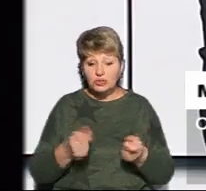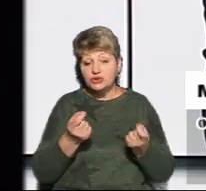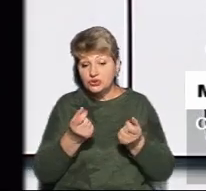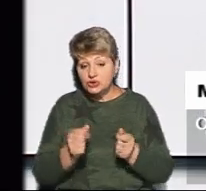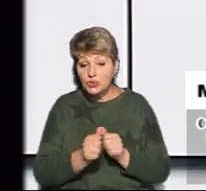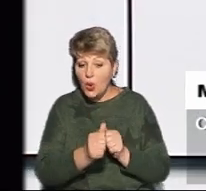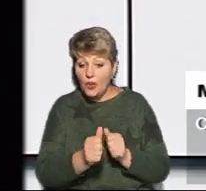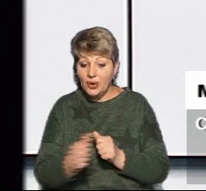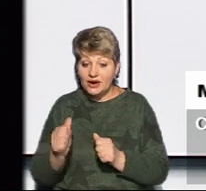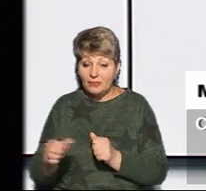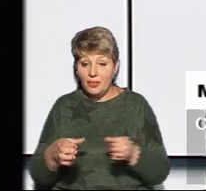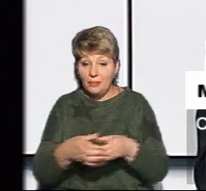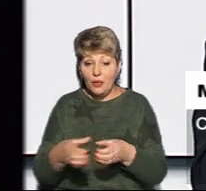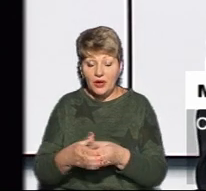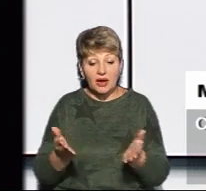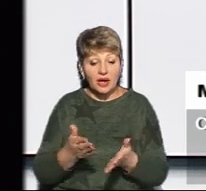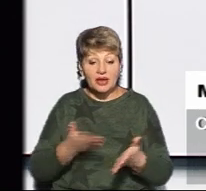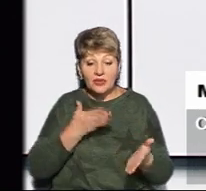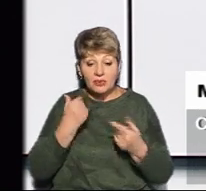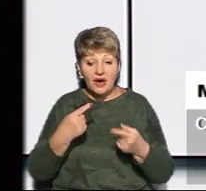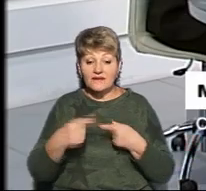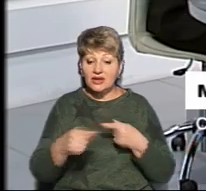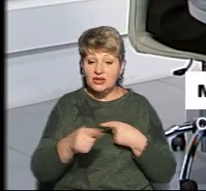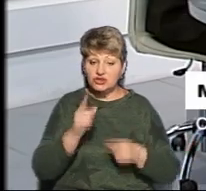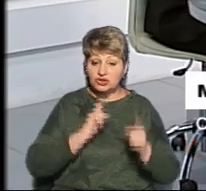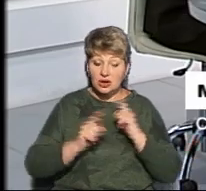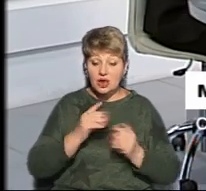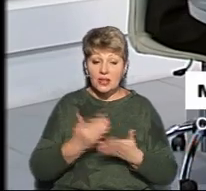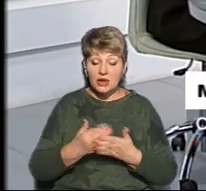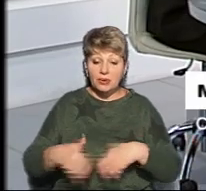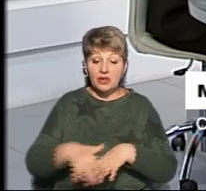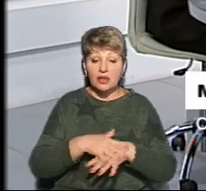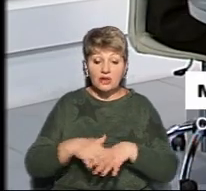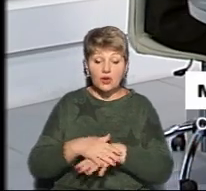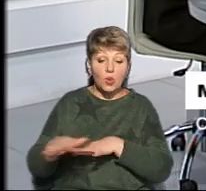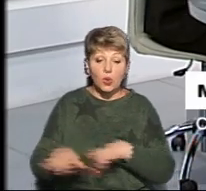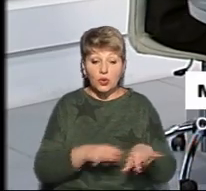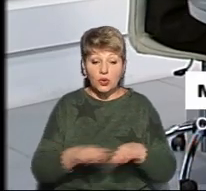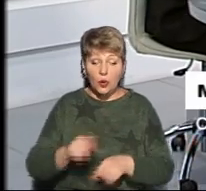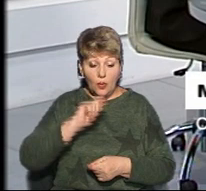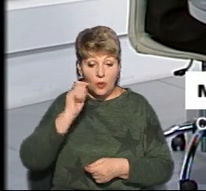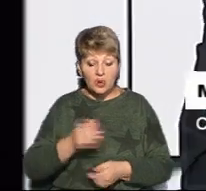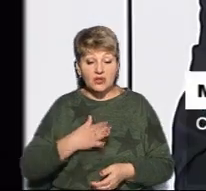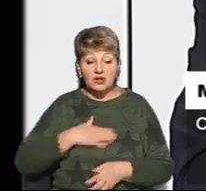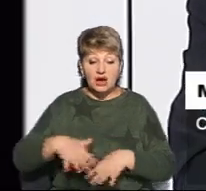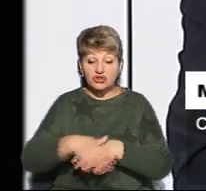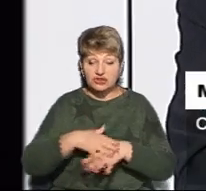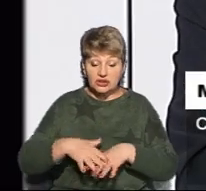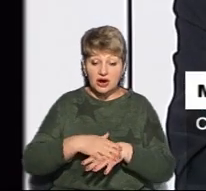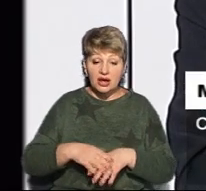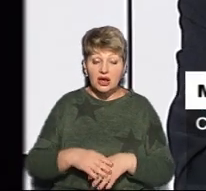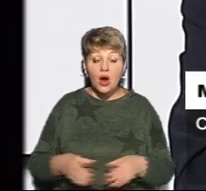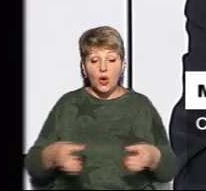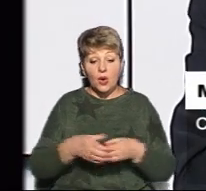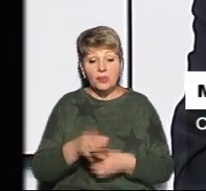можливо, ті партії, які немає в інших радах, я маю на увазі Народний рух України, команда Сергія Рудика і «Наш край» заходить в раду.